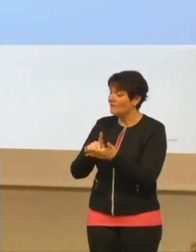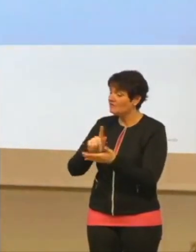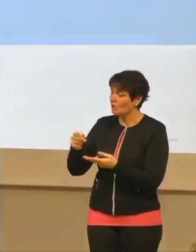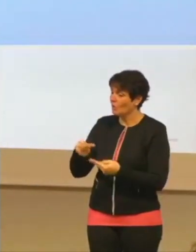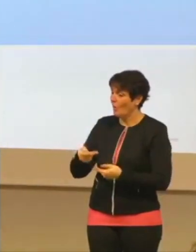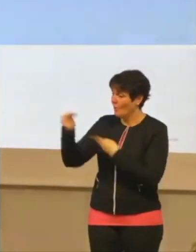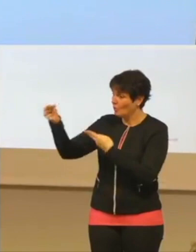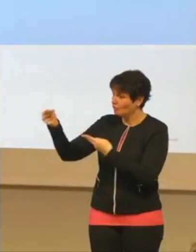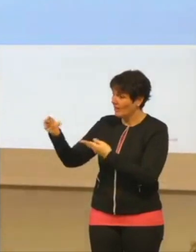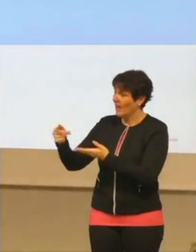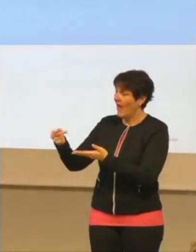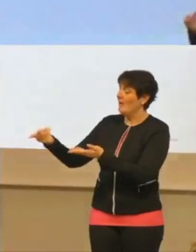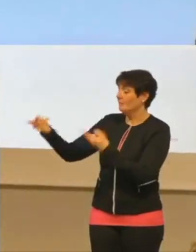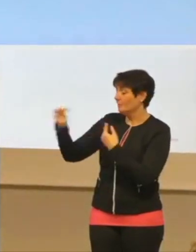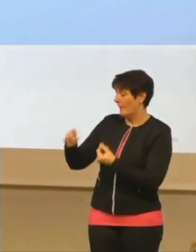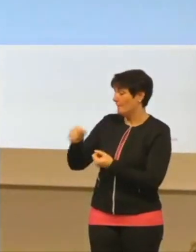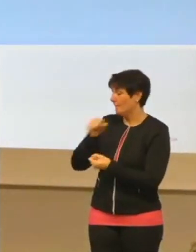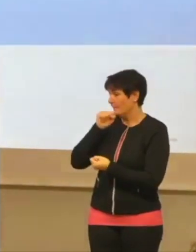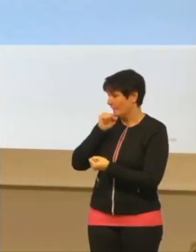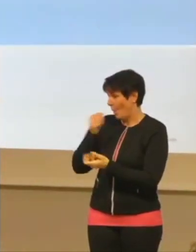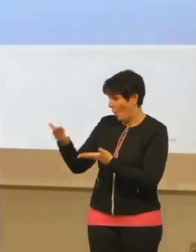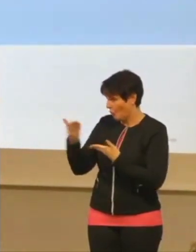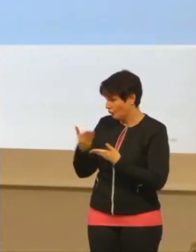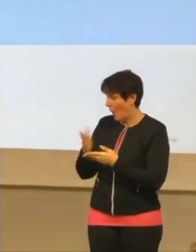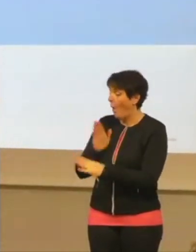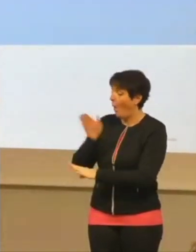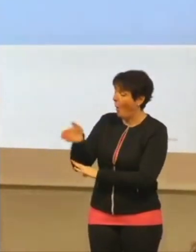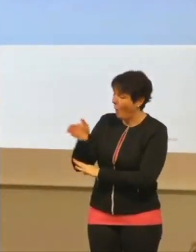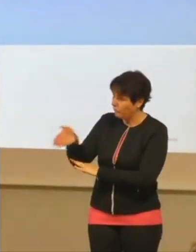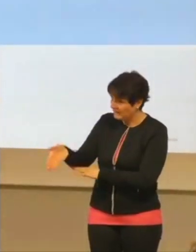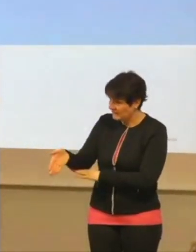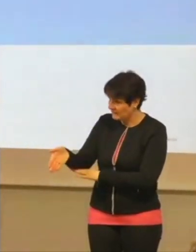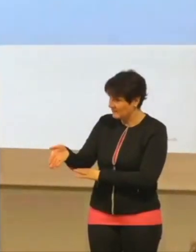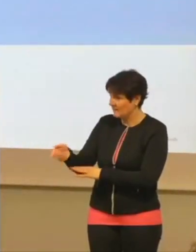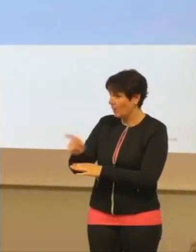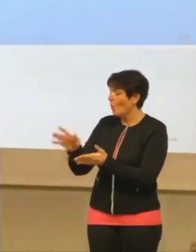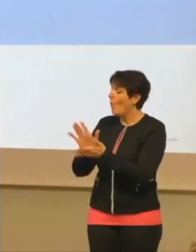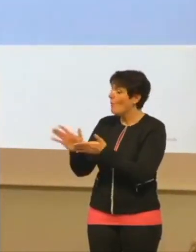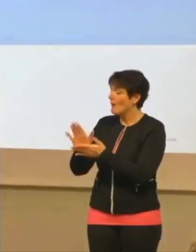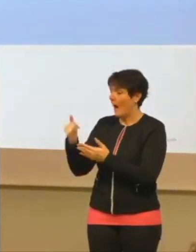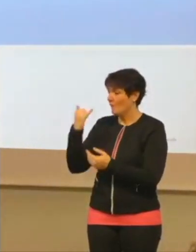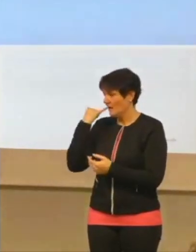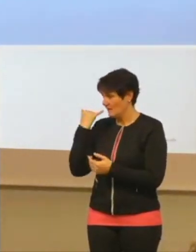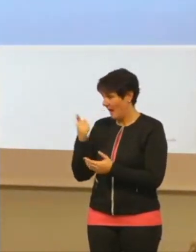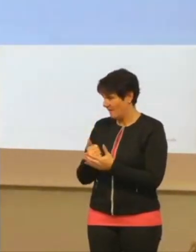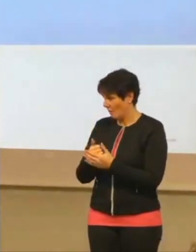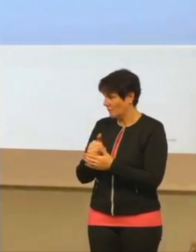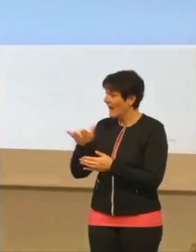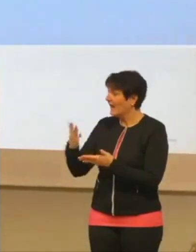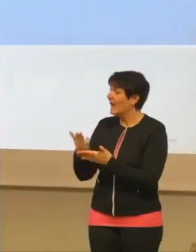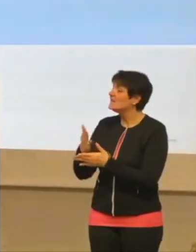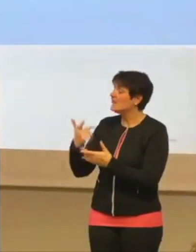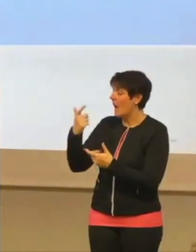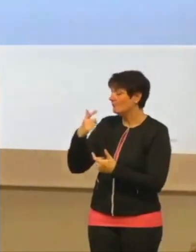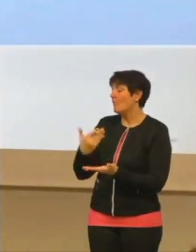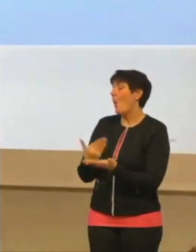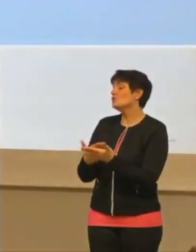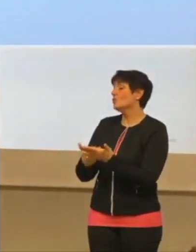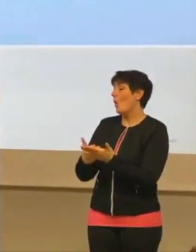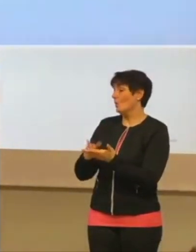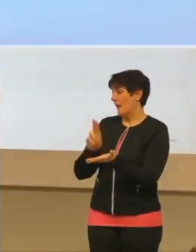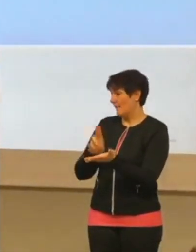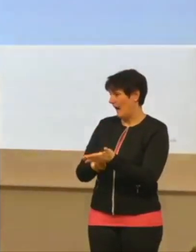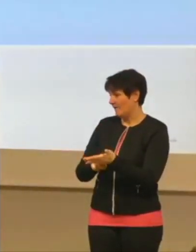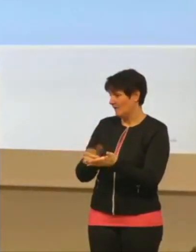pošiljanja in sprejemanja pošiljk, pravica do sprejemanja obiskov in pravica do uporabe telefona. Gre za osnovne pravice